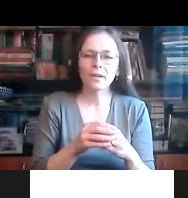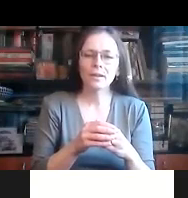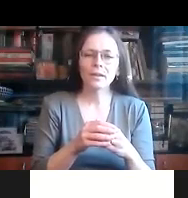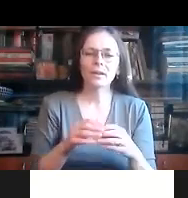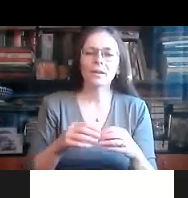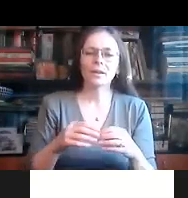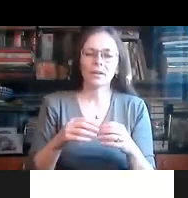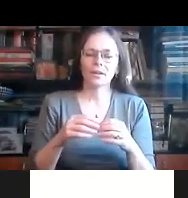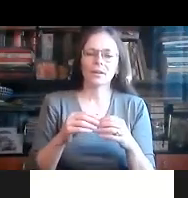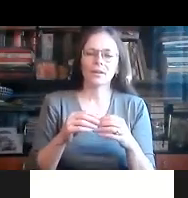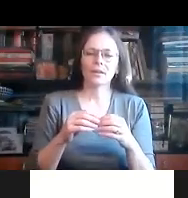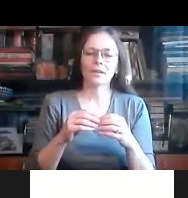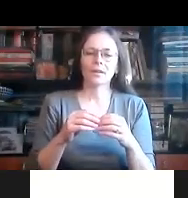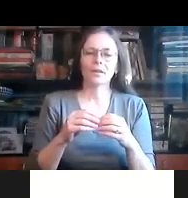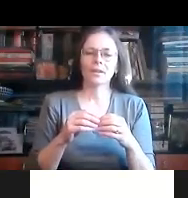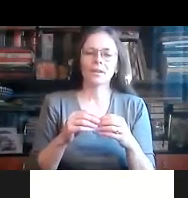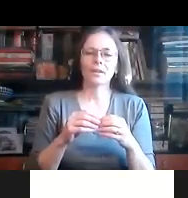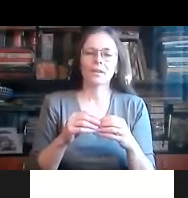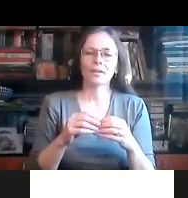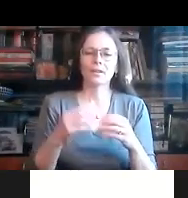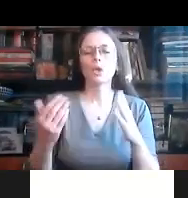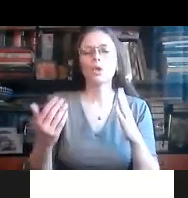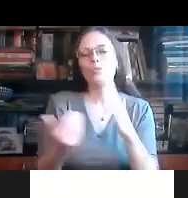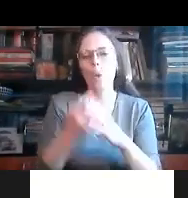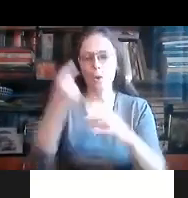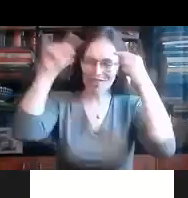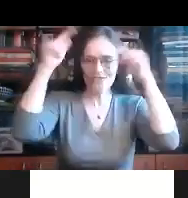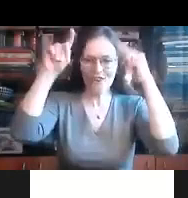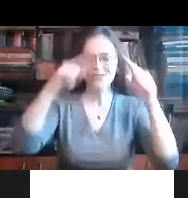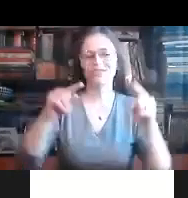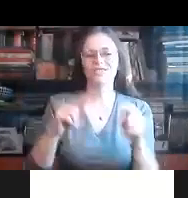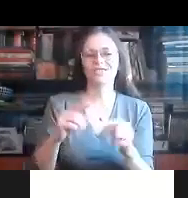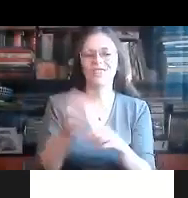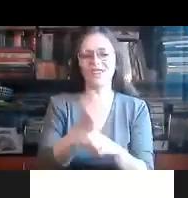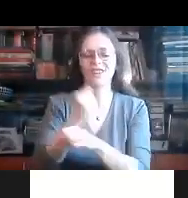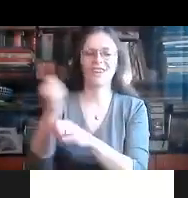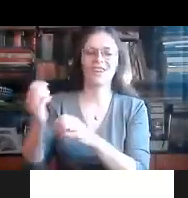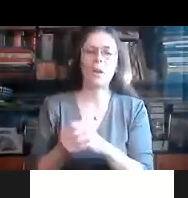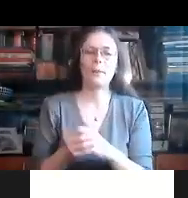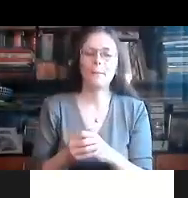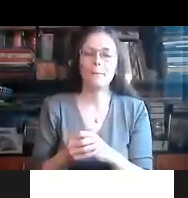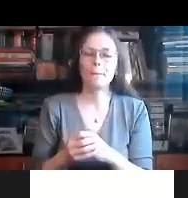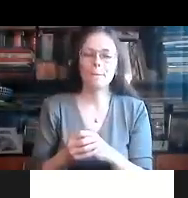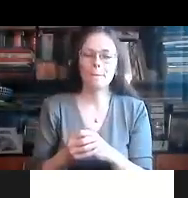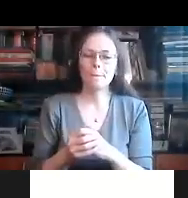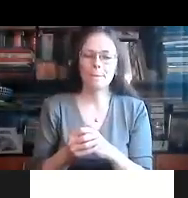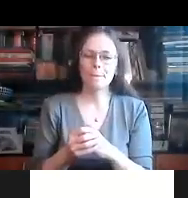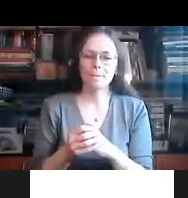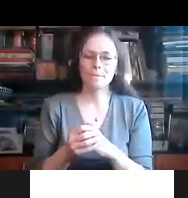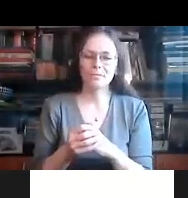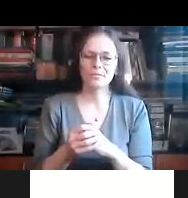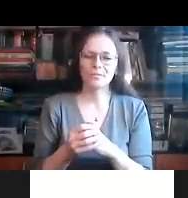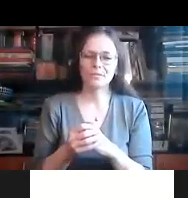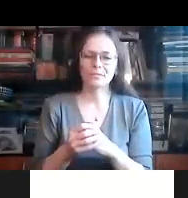творческий луч. А еще можно я, или кто-то, может быть, хочет сказать? Мне тут, меня